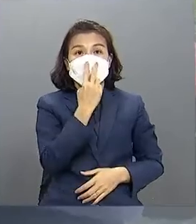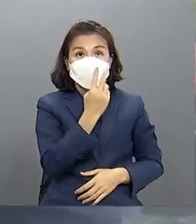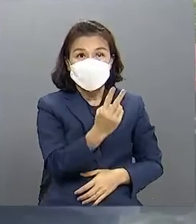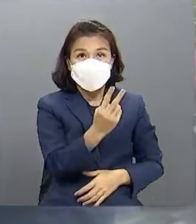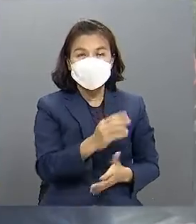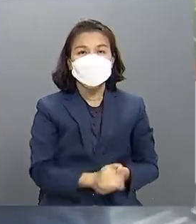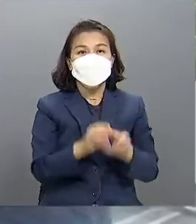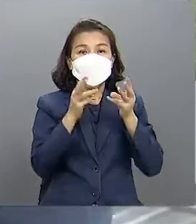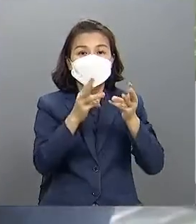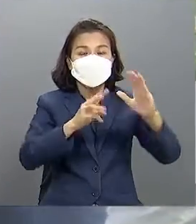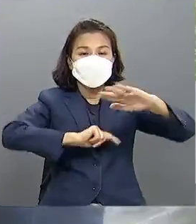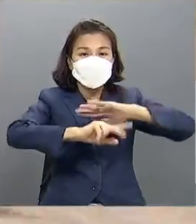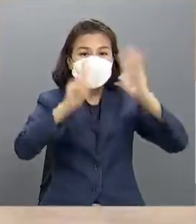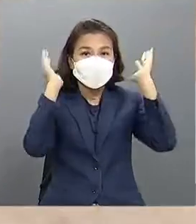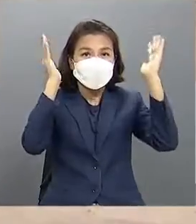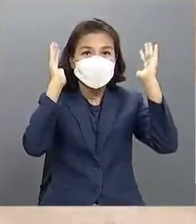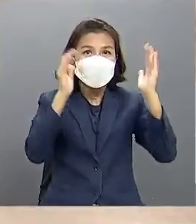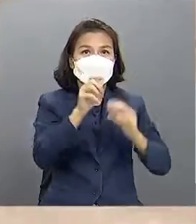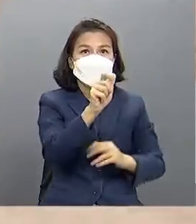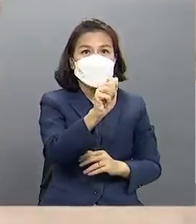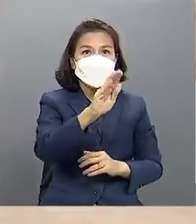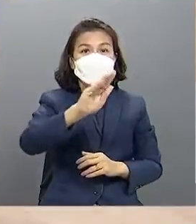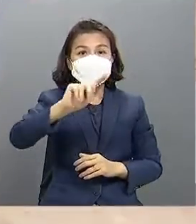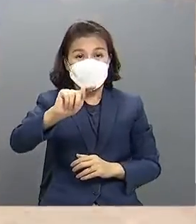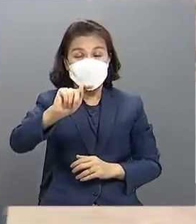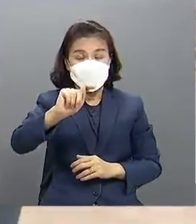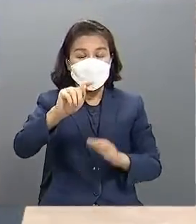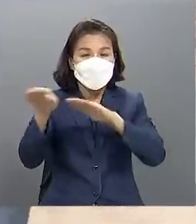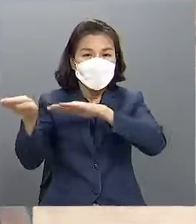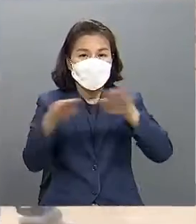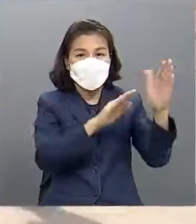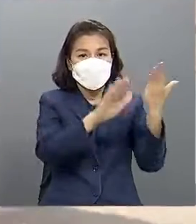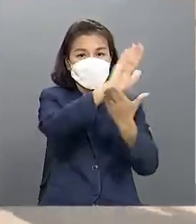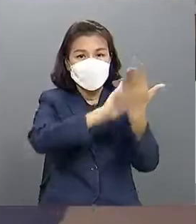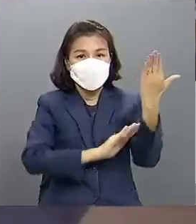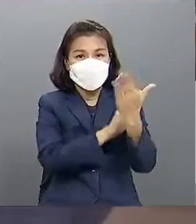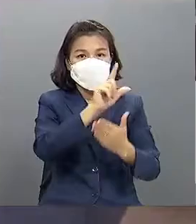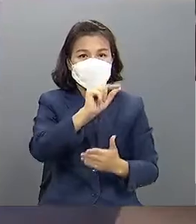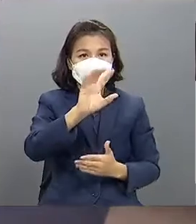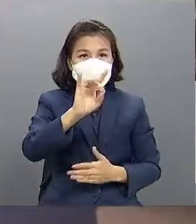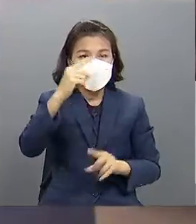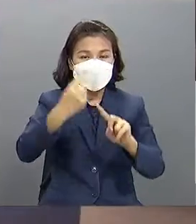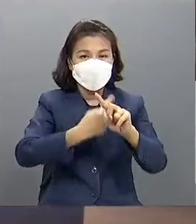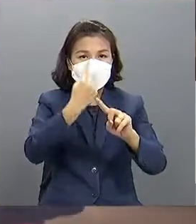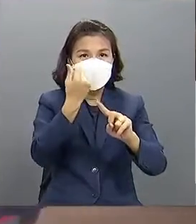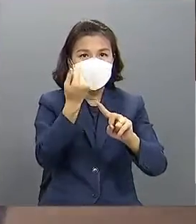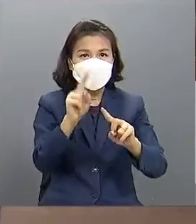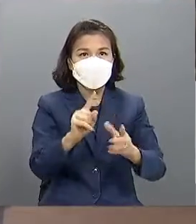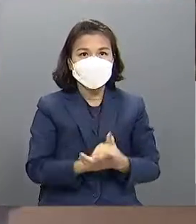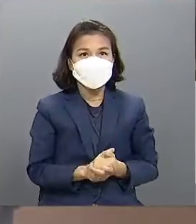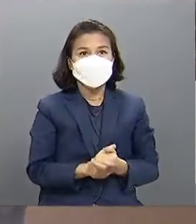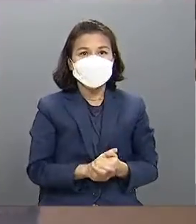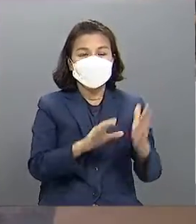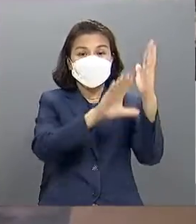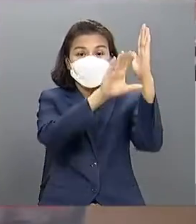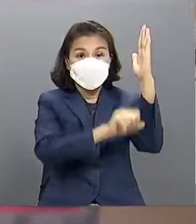การบริหารส่วนตำบลหรืออบตที่จะมีขึ้นพร้อมกันทั่วประเทศ 28พฤศจิกายนนี้นะครับที่สงขลามีการเลือกตั้ง